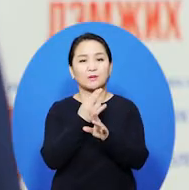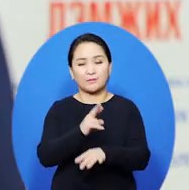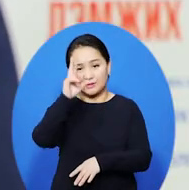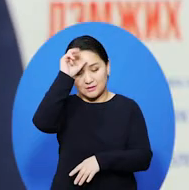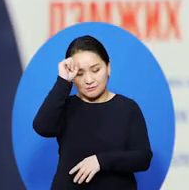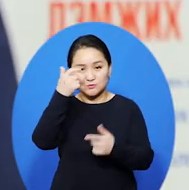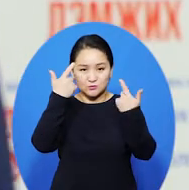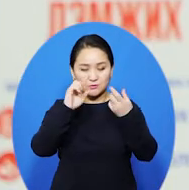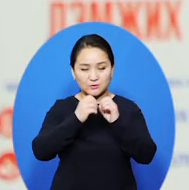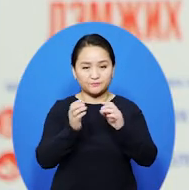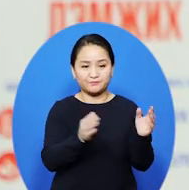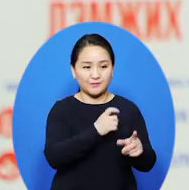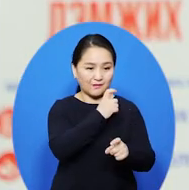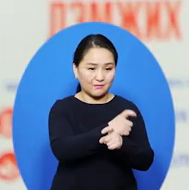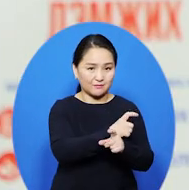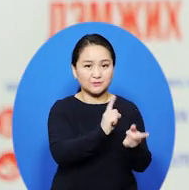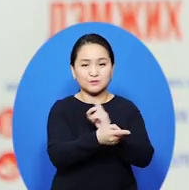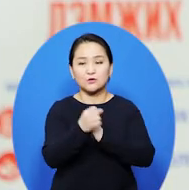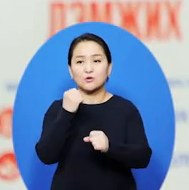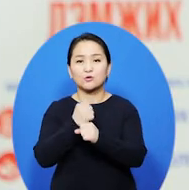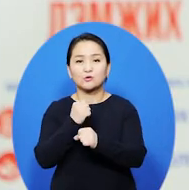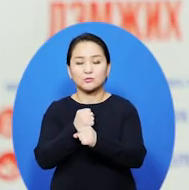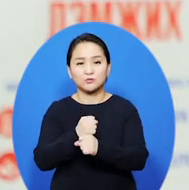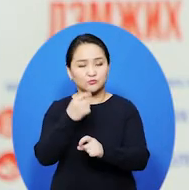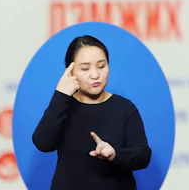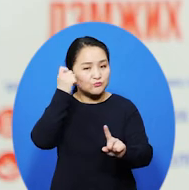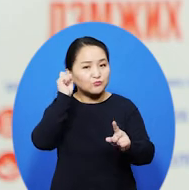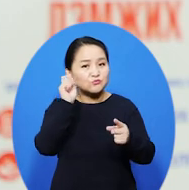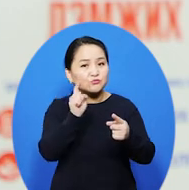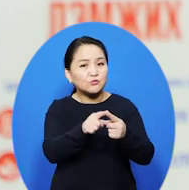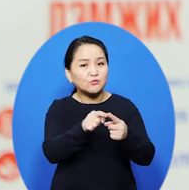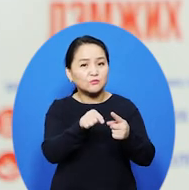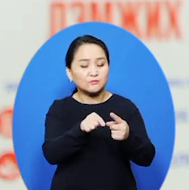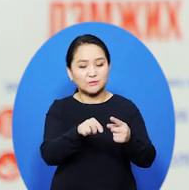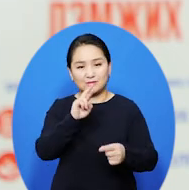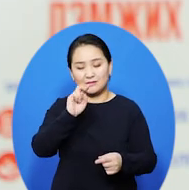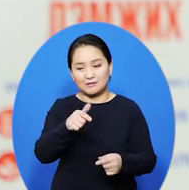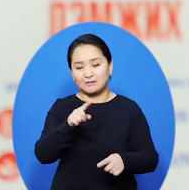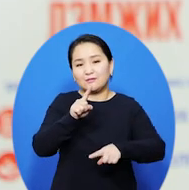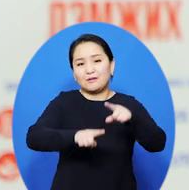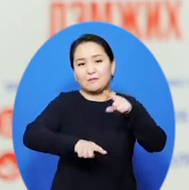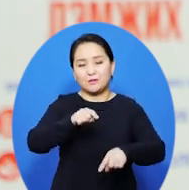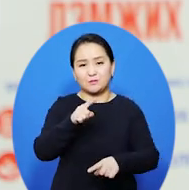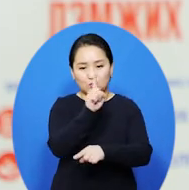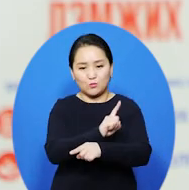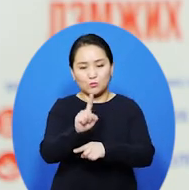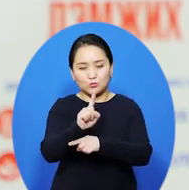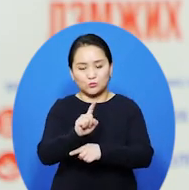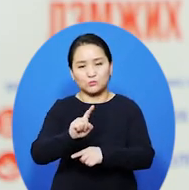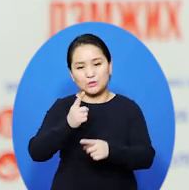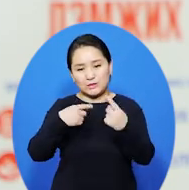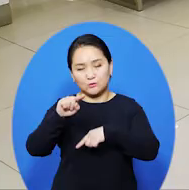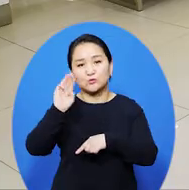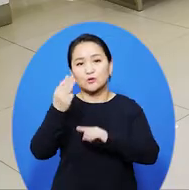байгаа. Халамжаас хөдөлмөрт гэдэг энэ зорилго яг одоо ямар үр дүндэр илүү тодорхой харагдаж